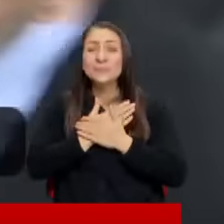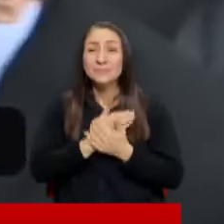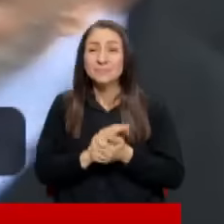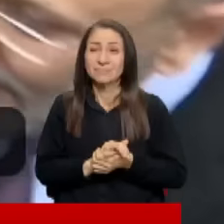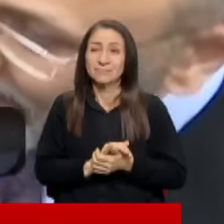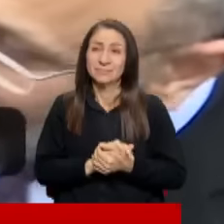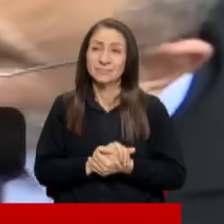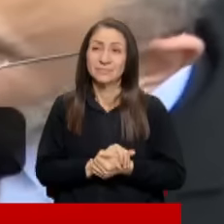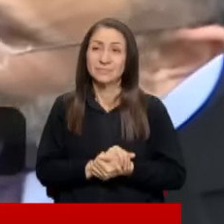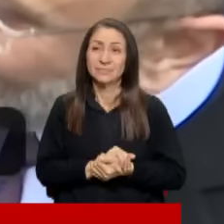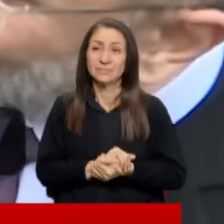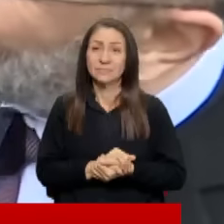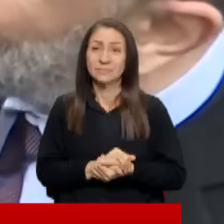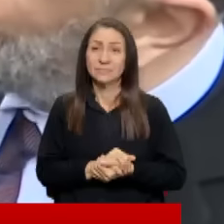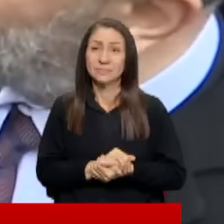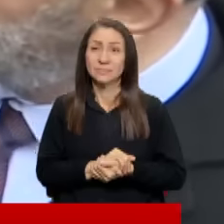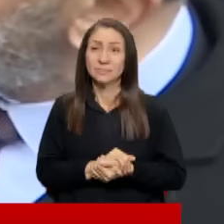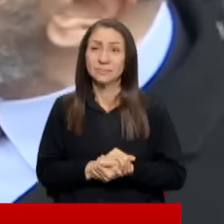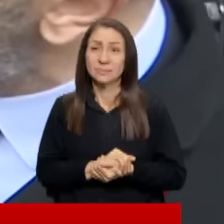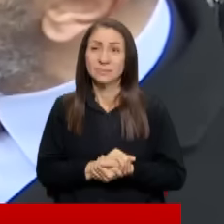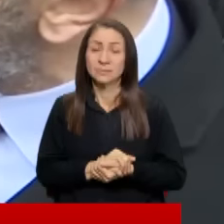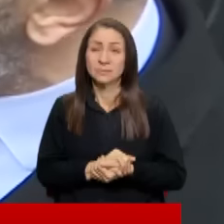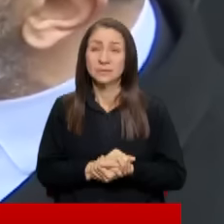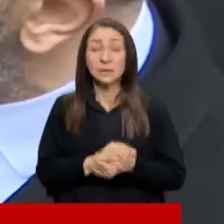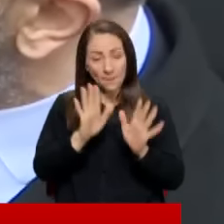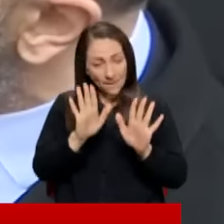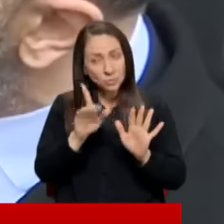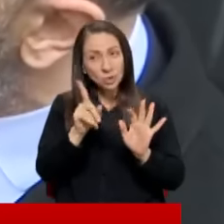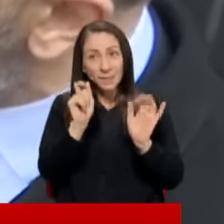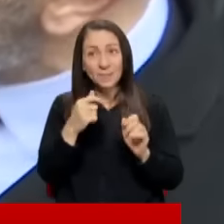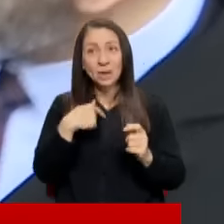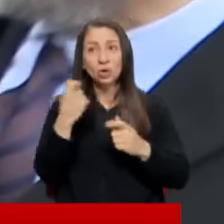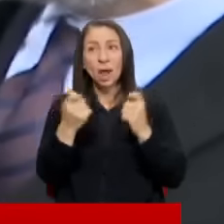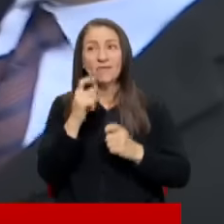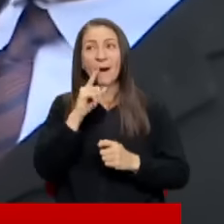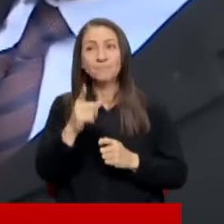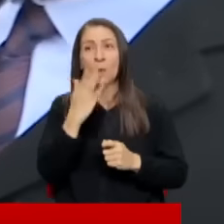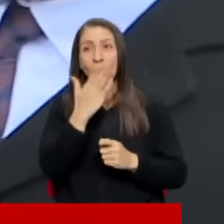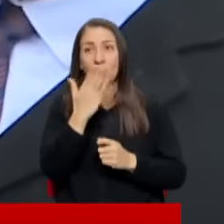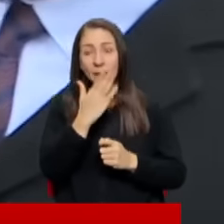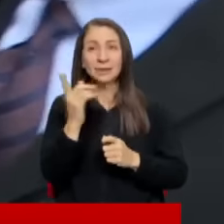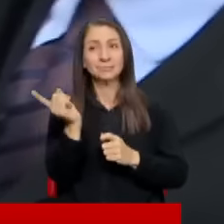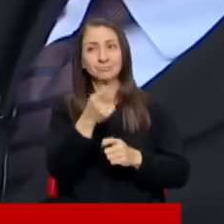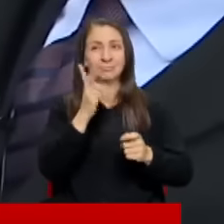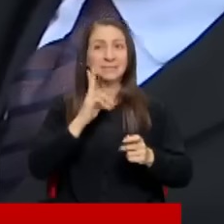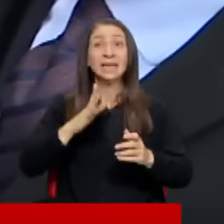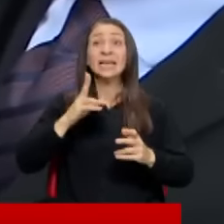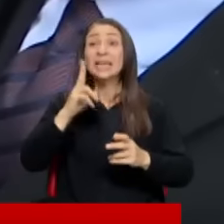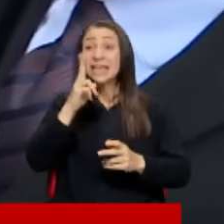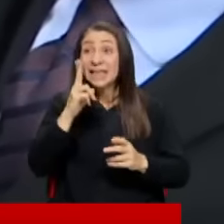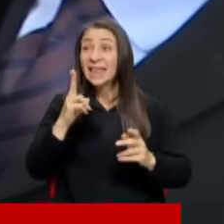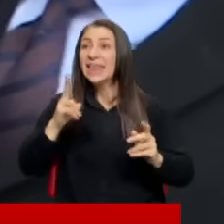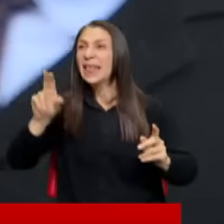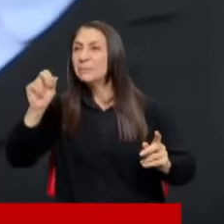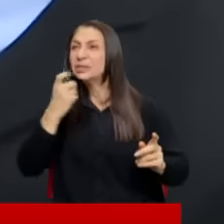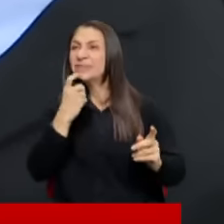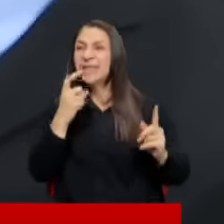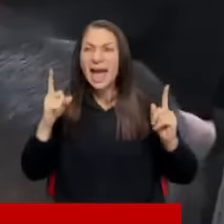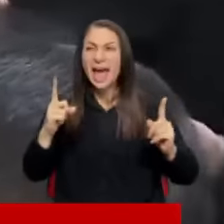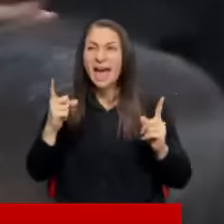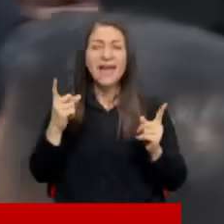tuvaletler çok üst, tuvalete giremiyoruz. Tamam, şöyle yapayım. Ben bir görevli yollayayım okula. 7'den 70'e istekler dinledi, not